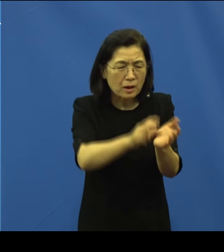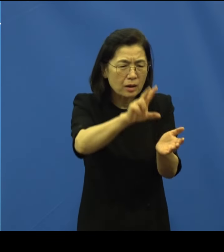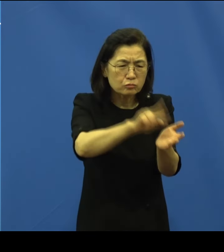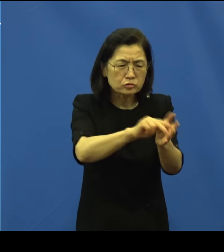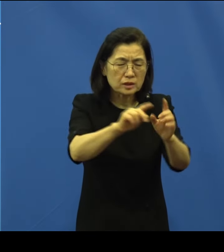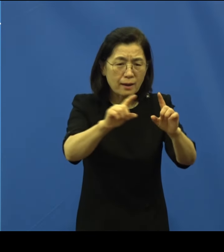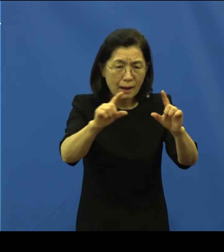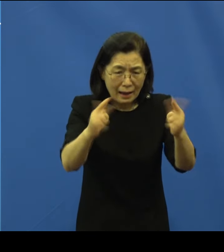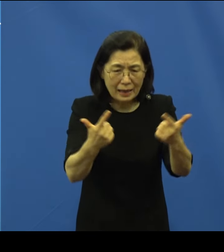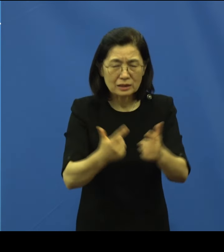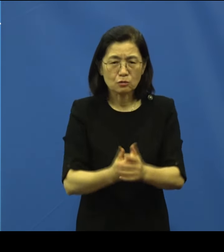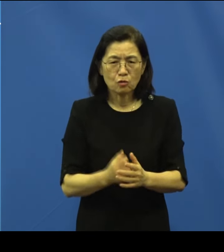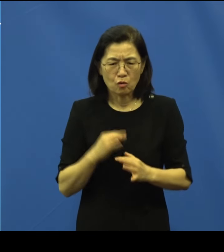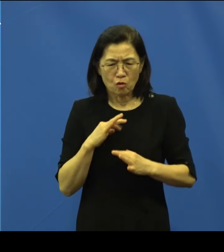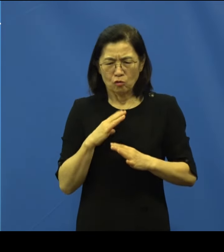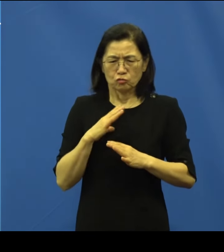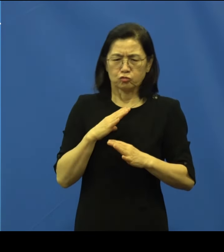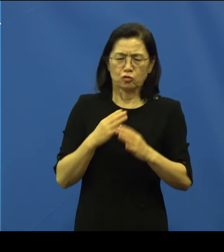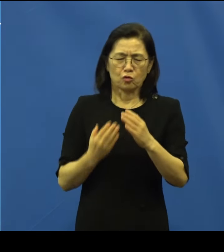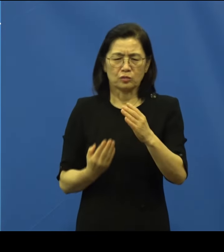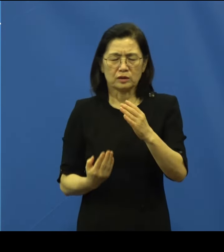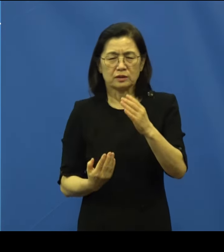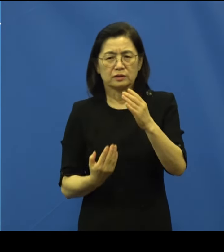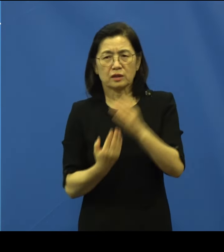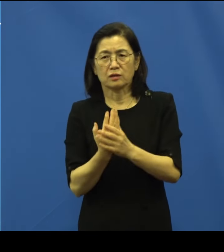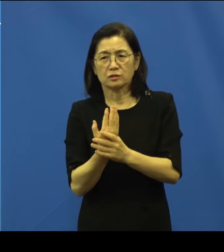몰려와서 공황장애가 됩니다.